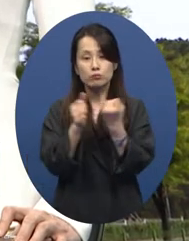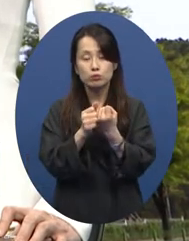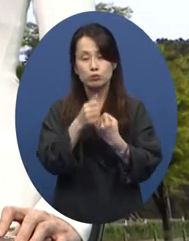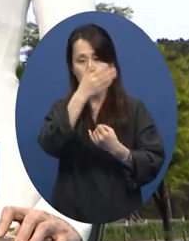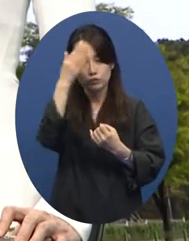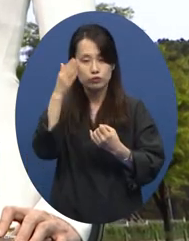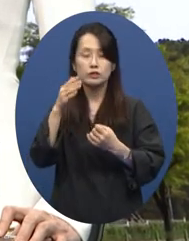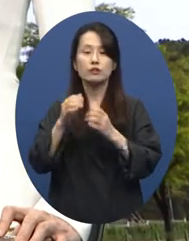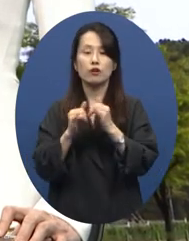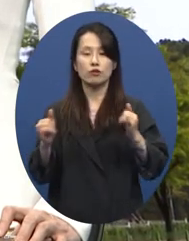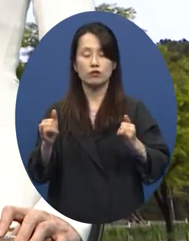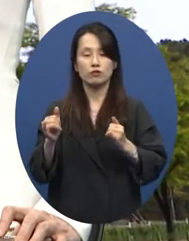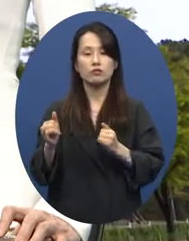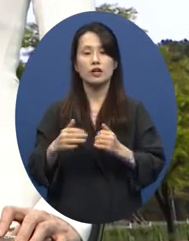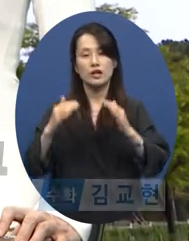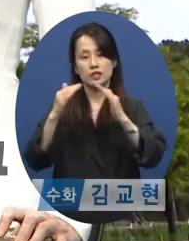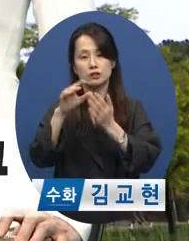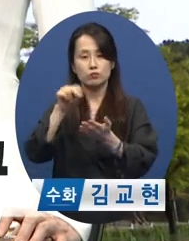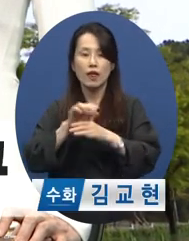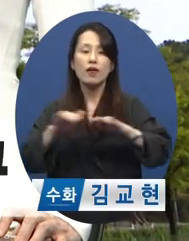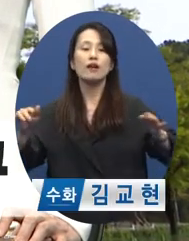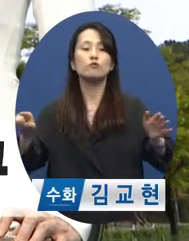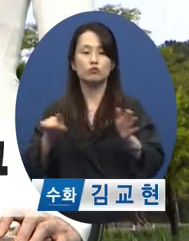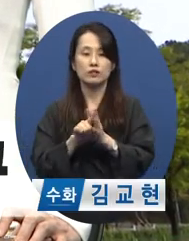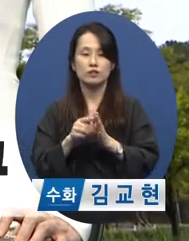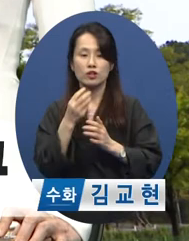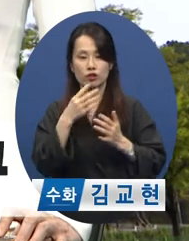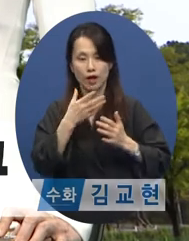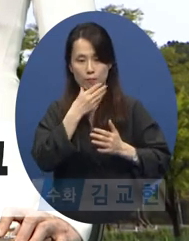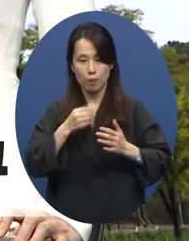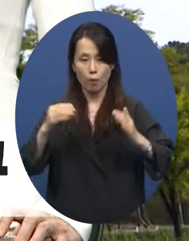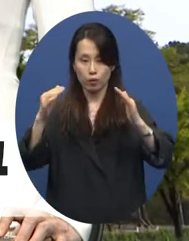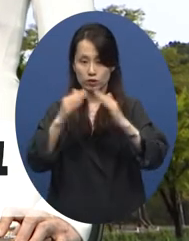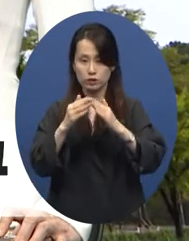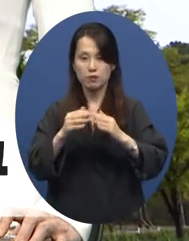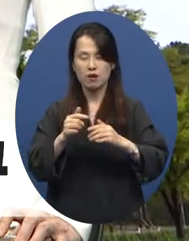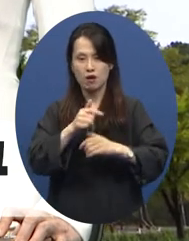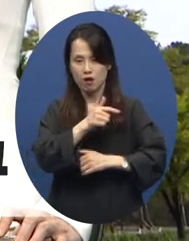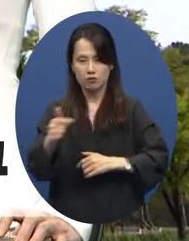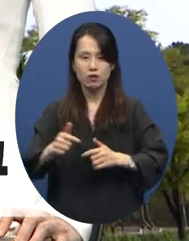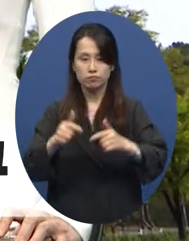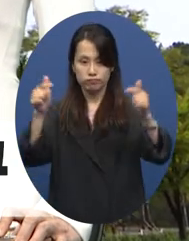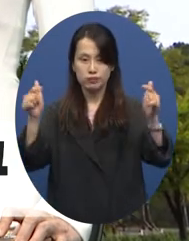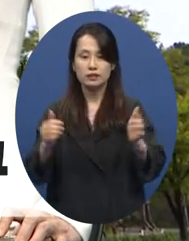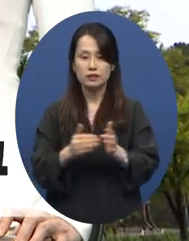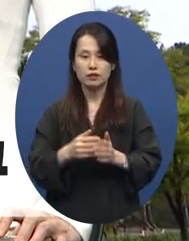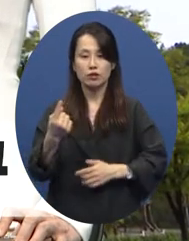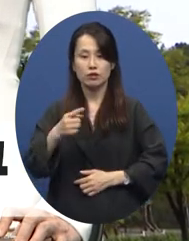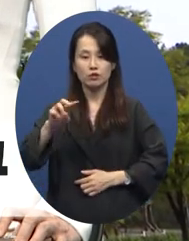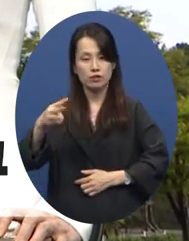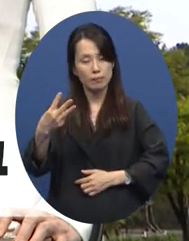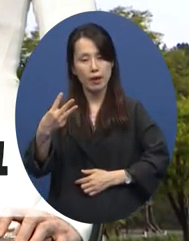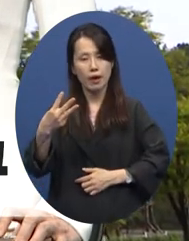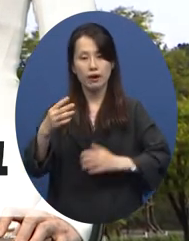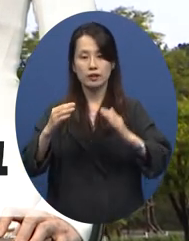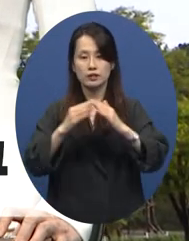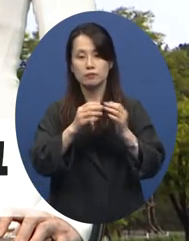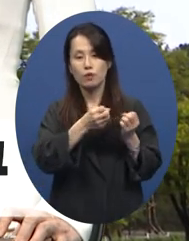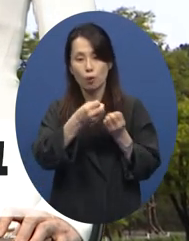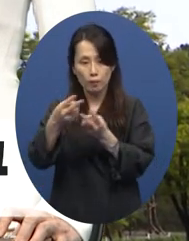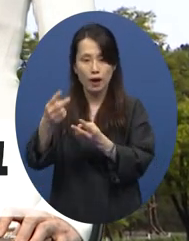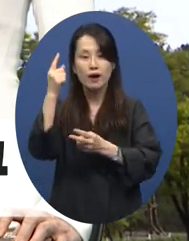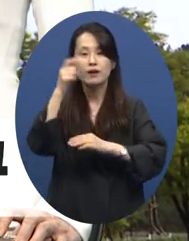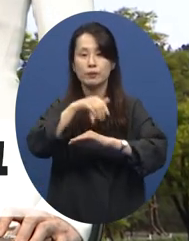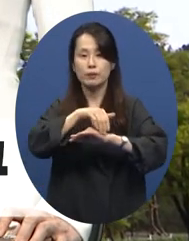신혼부부와 청년의 주거 부담을 덜어주기 위해 경기도가 올해 경기 행복주택을 크게 늘립니다. 1,300여 가구를